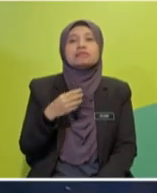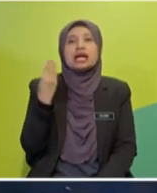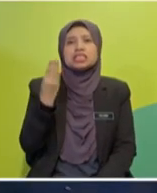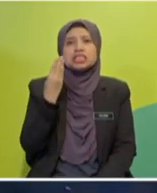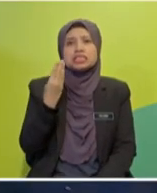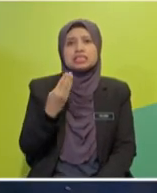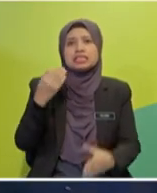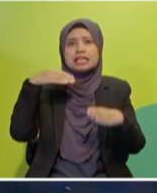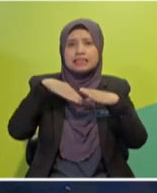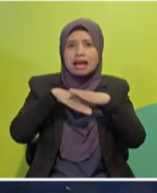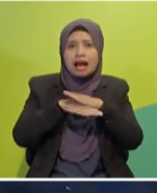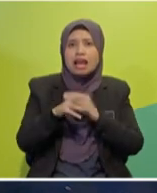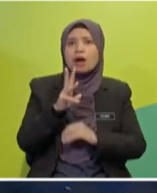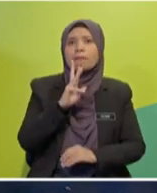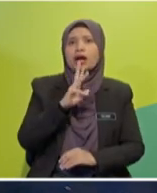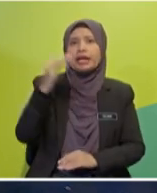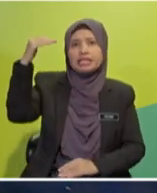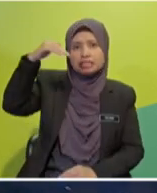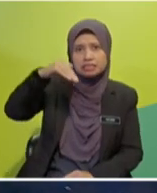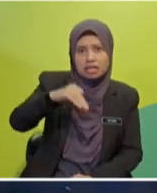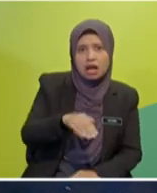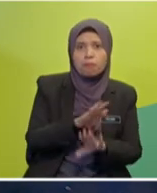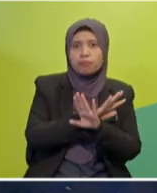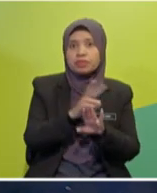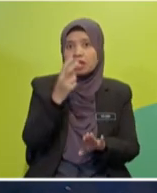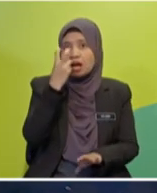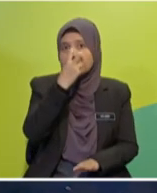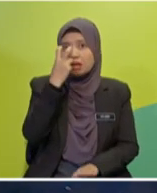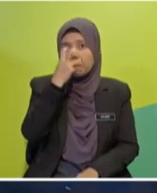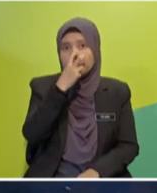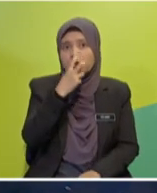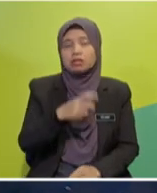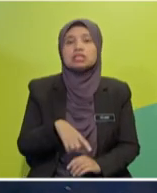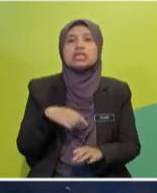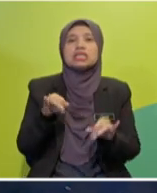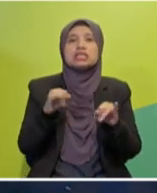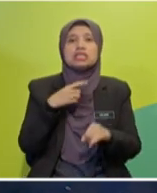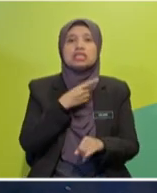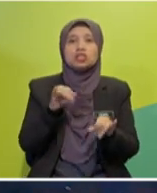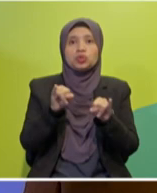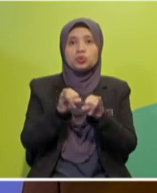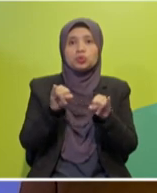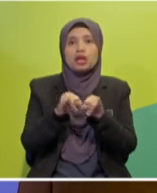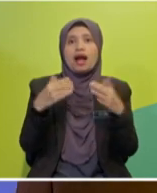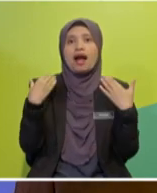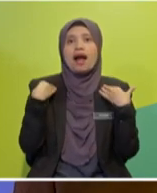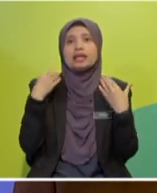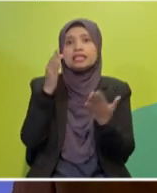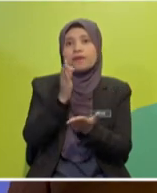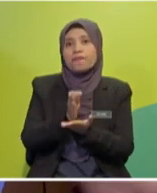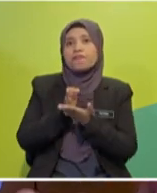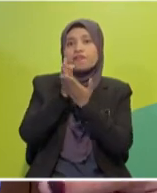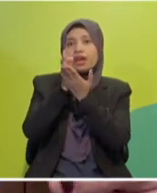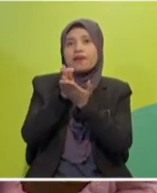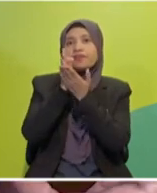dalam air kan? Selepas itu kita juga ada feri.